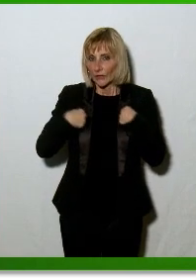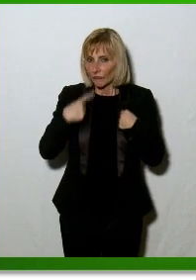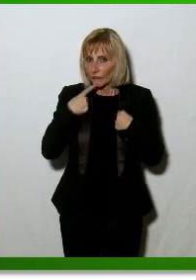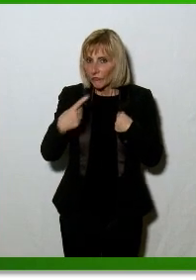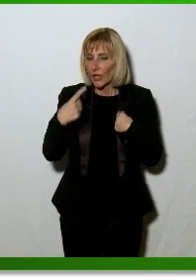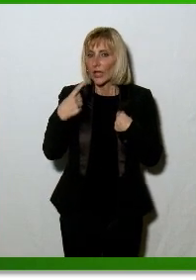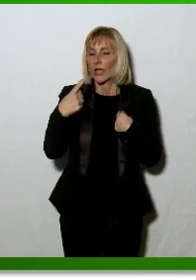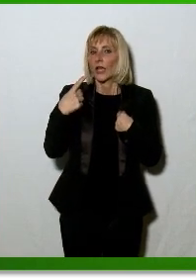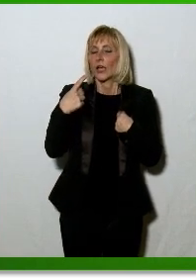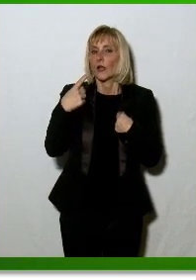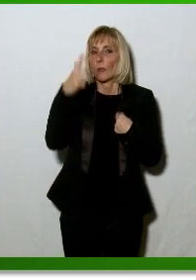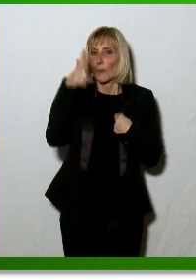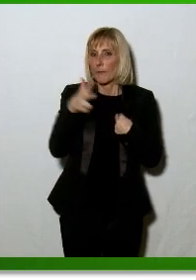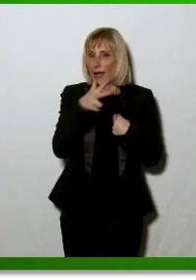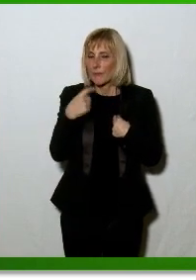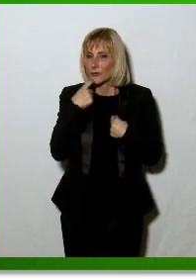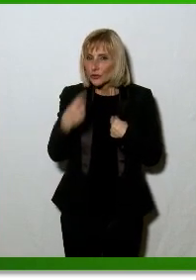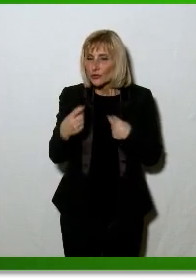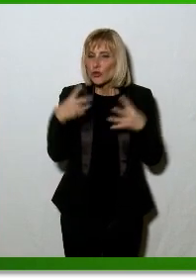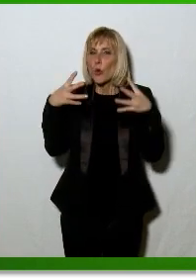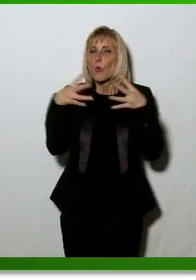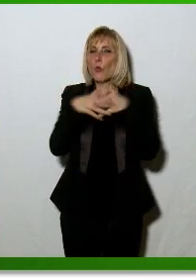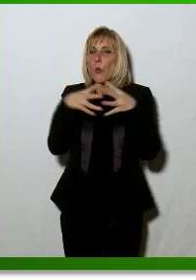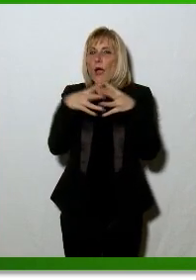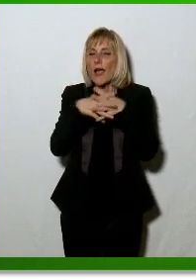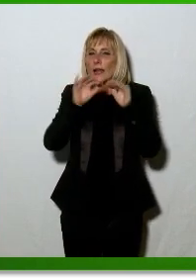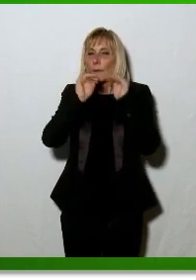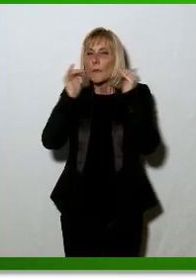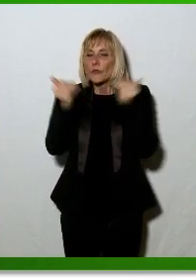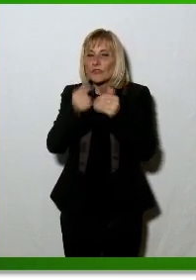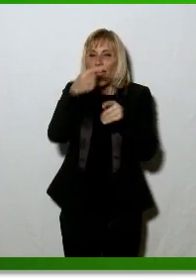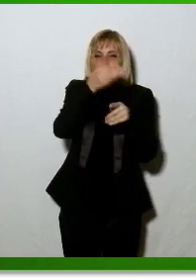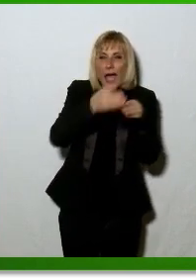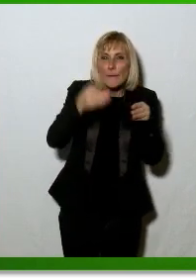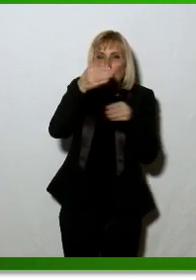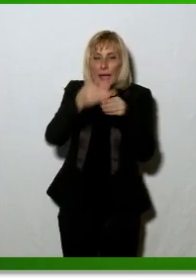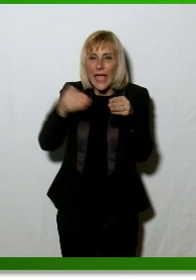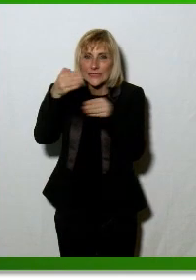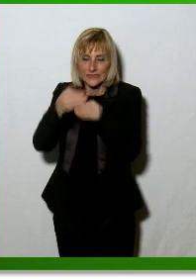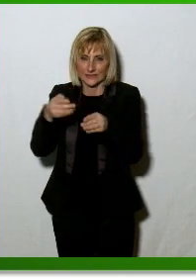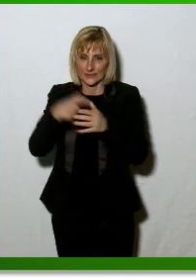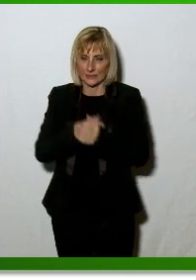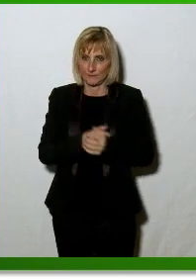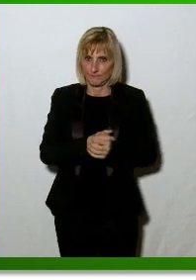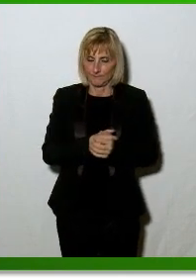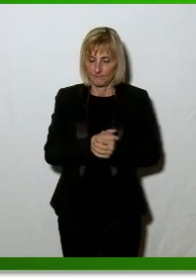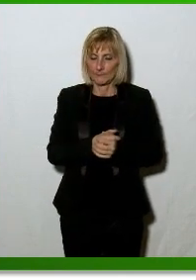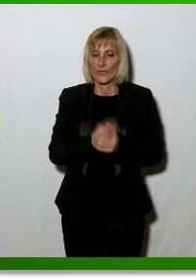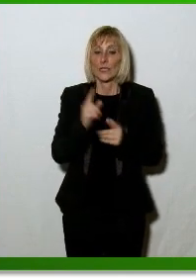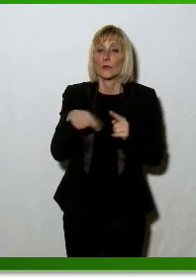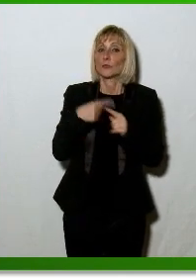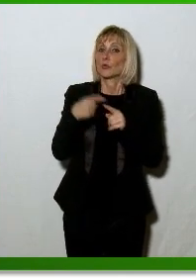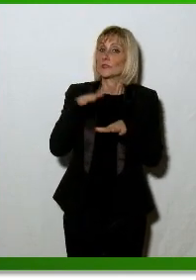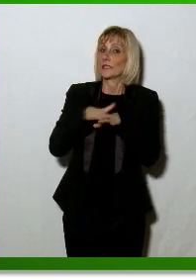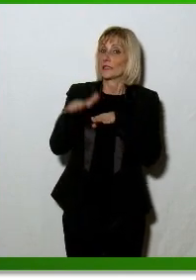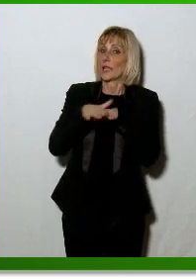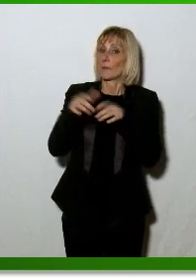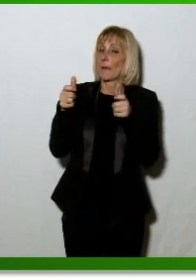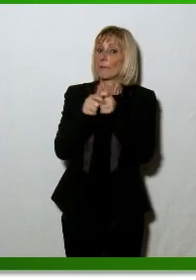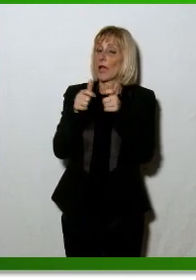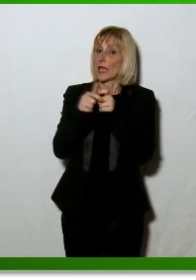definito una guerra mondiale a pezzi e non va meglio Purtroppo come sistema paese